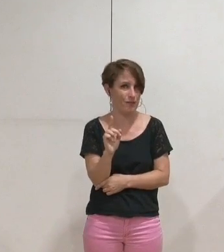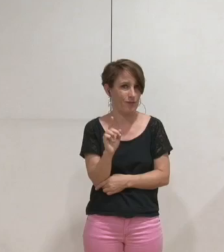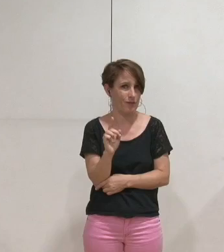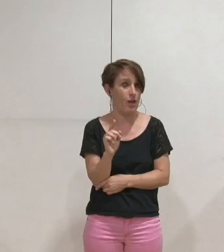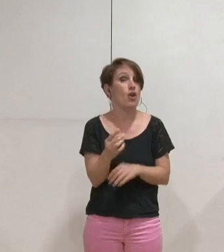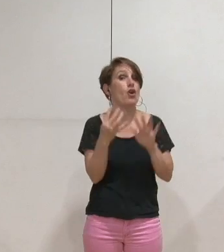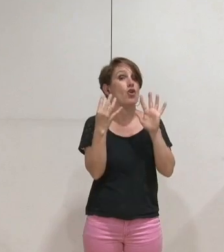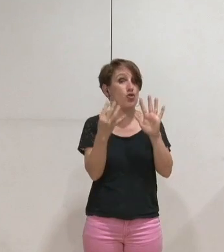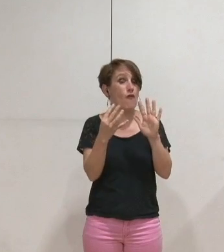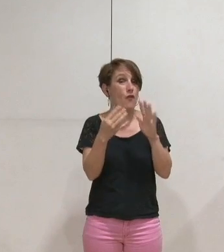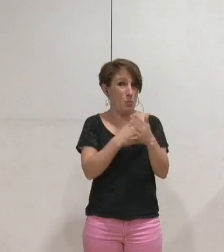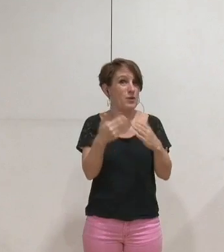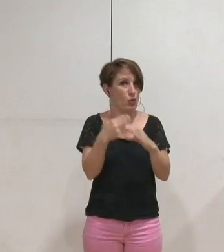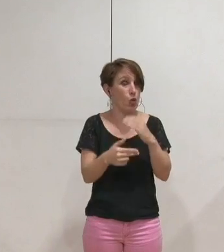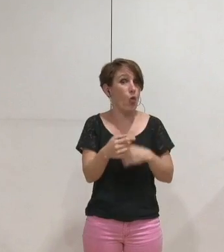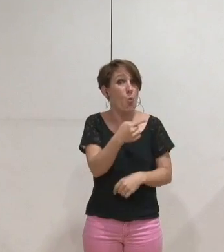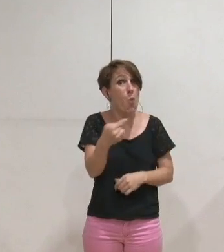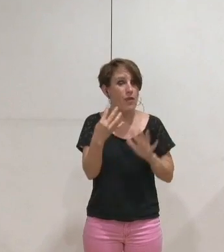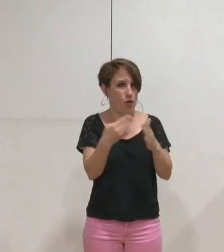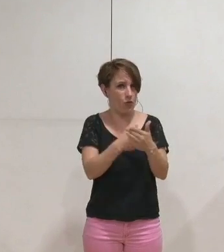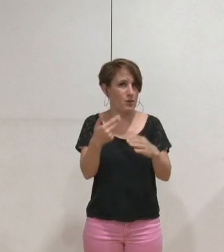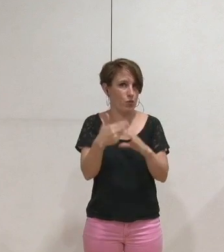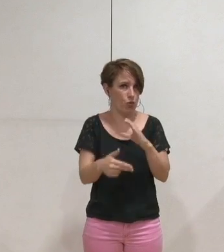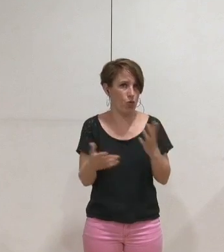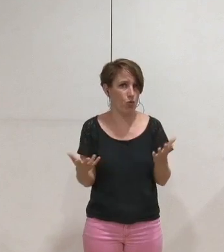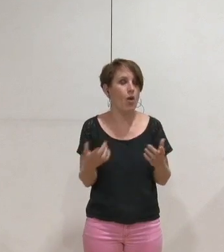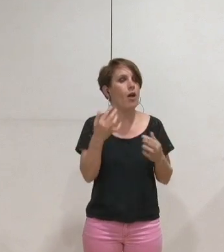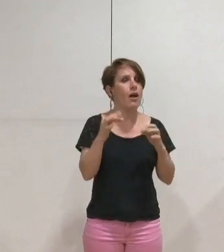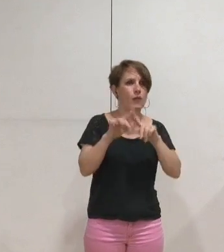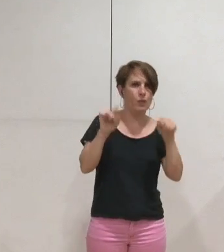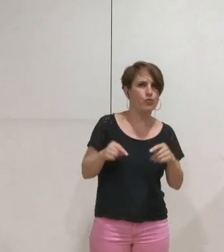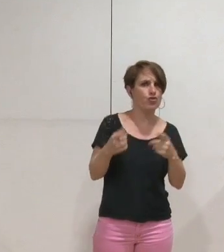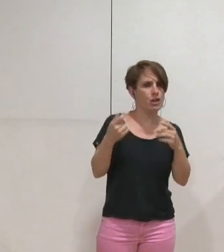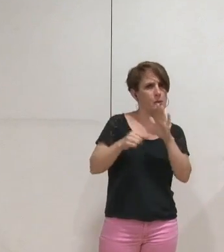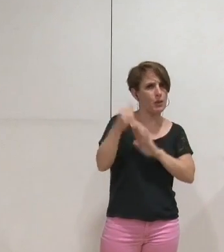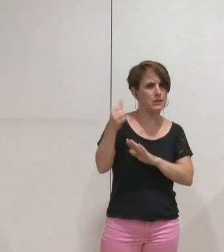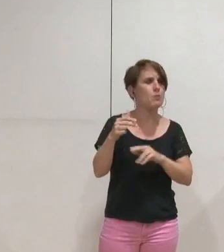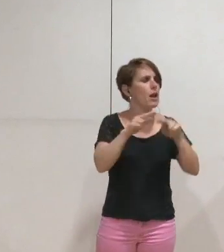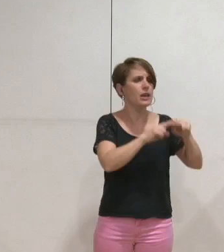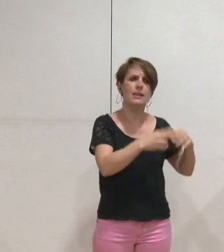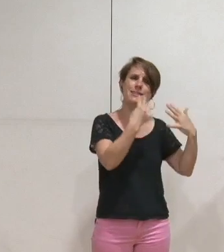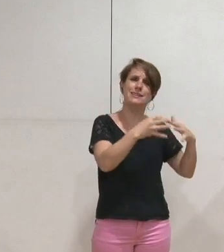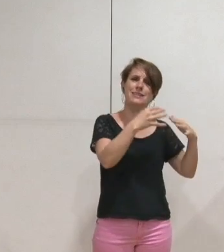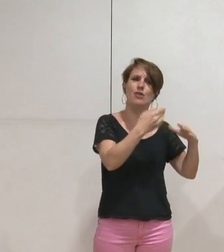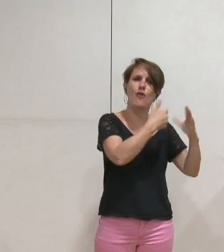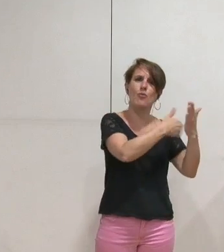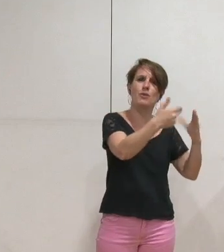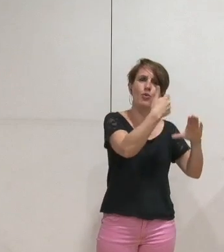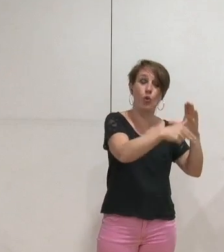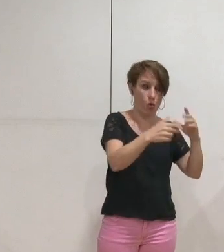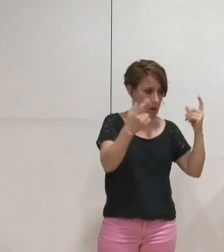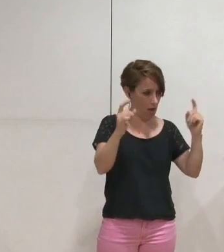de 9 millions d'euros au budget principal nous avions quand même encore 18,9 million d'euros mais là nous sommes tombés